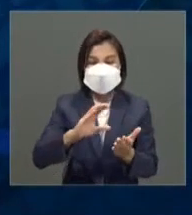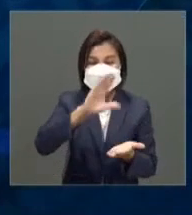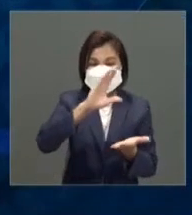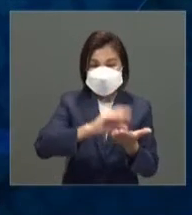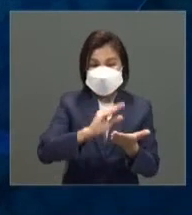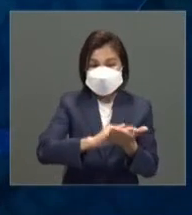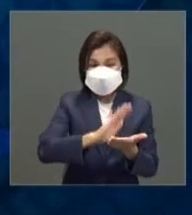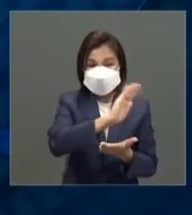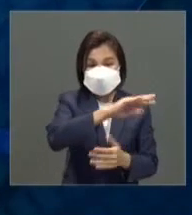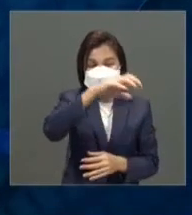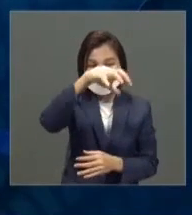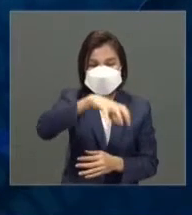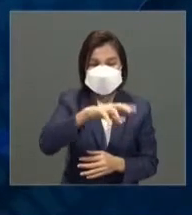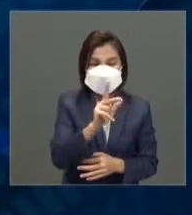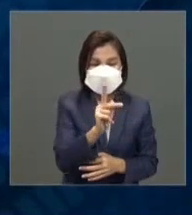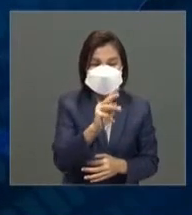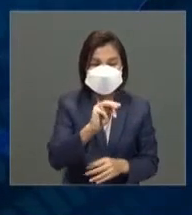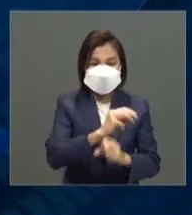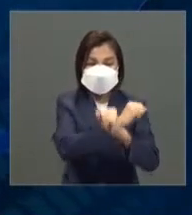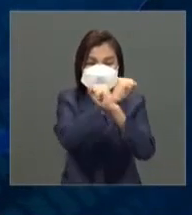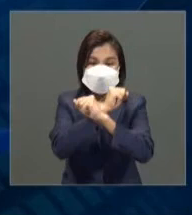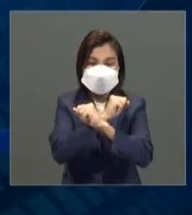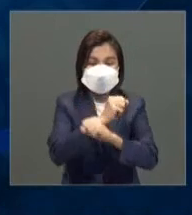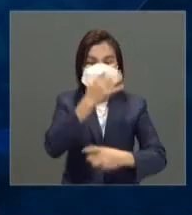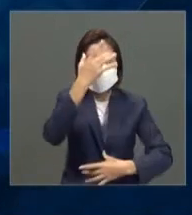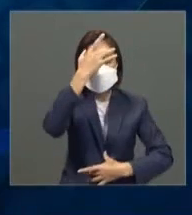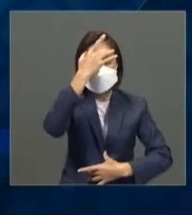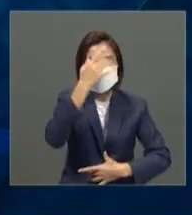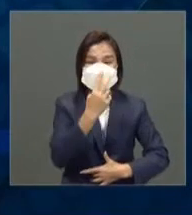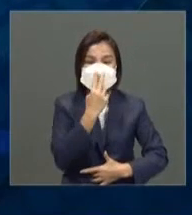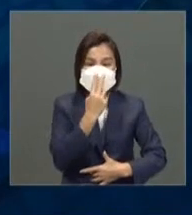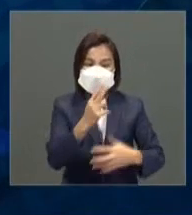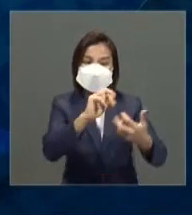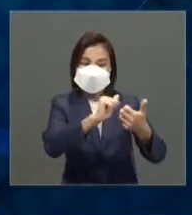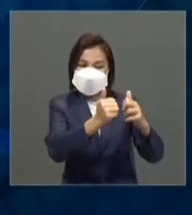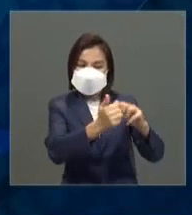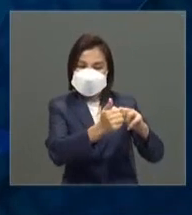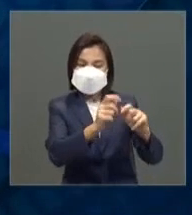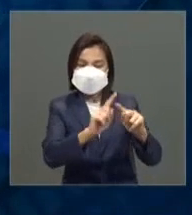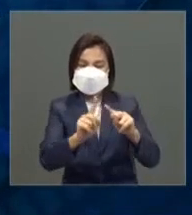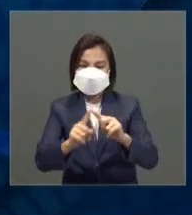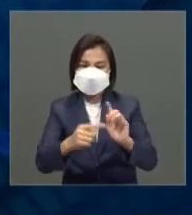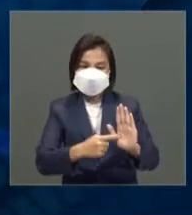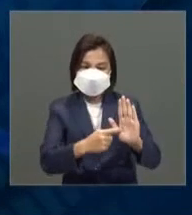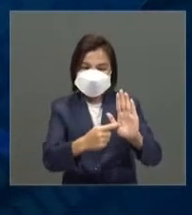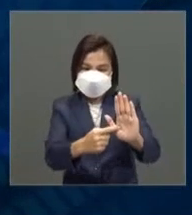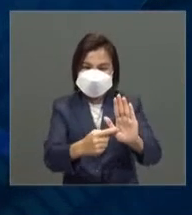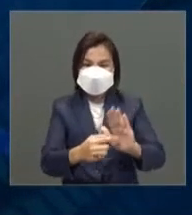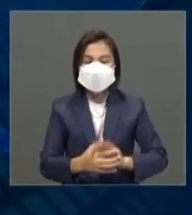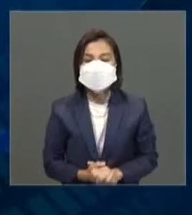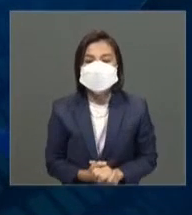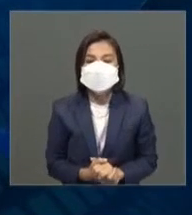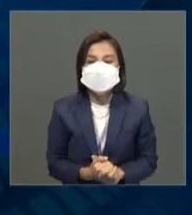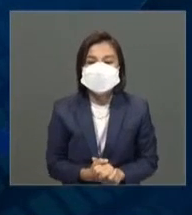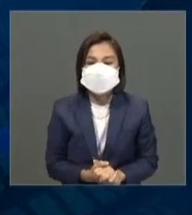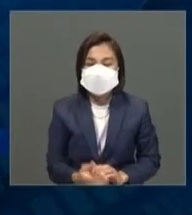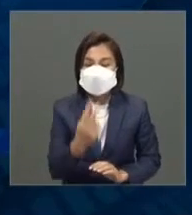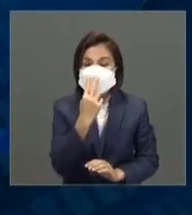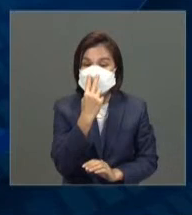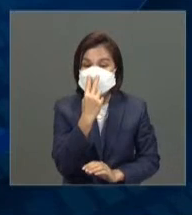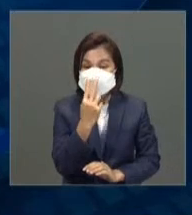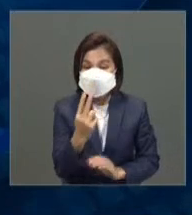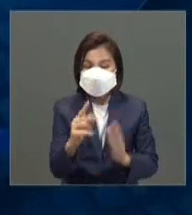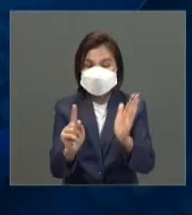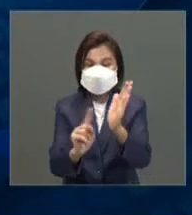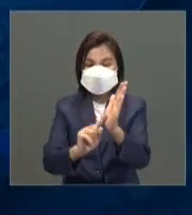โรคที่แสดงให้เห็นถึงขนาดของปัญหาและก็จุดเป้าหมายของปัญหาไปนะครับครับมาประเด็นที่2ครับ